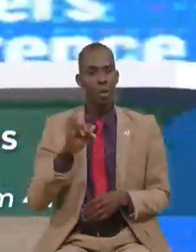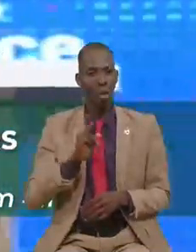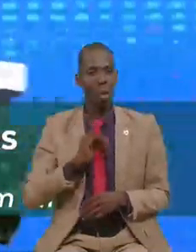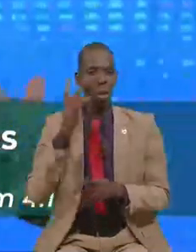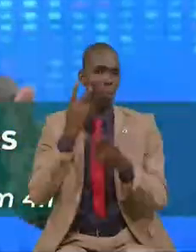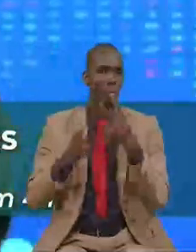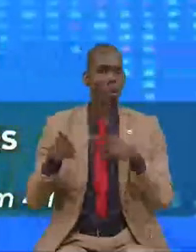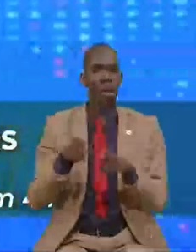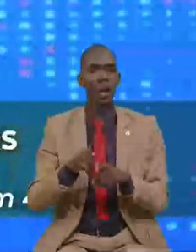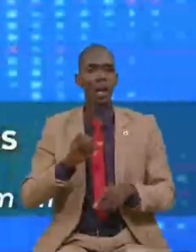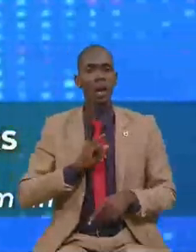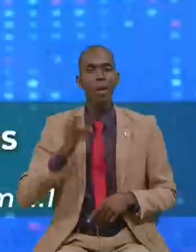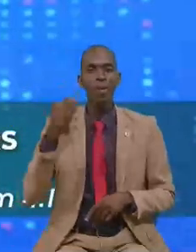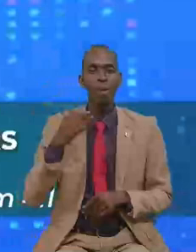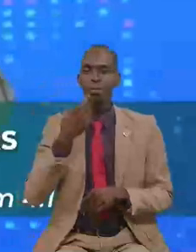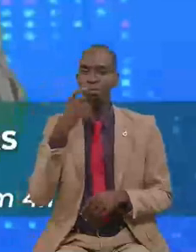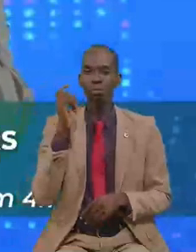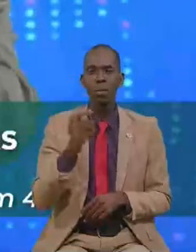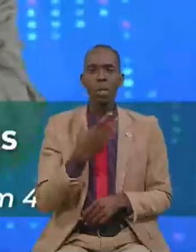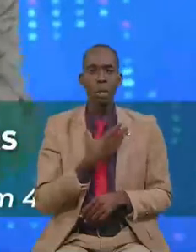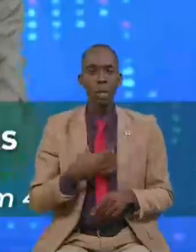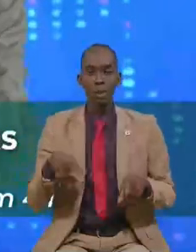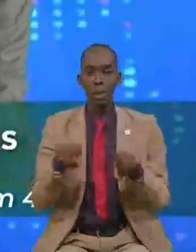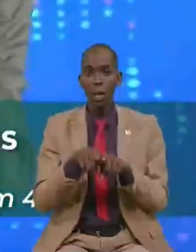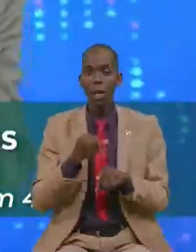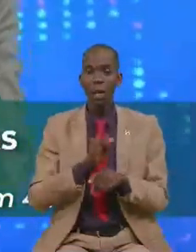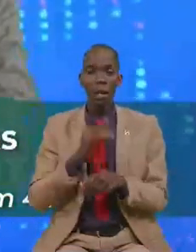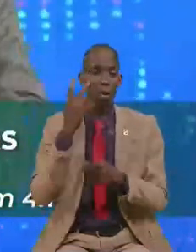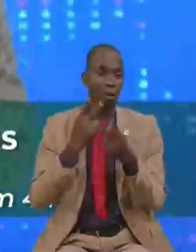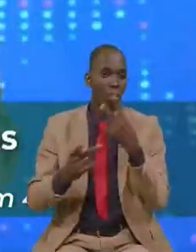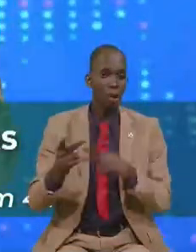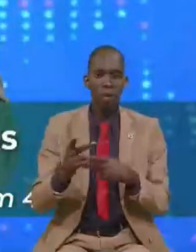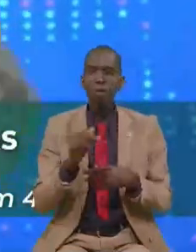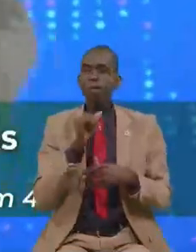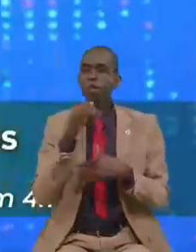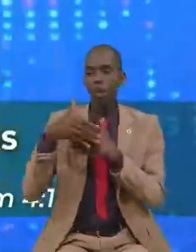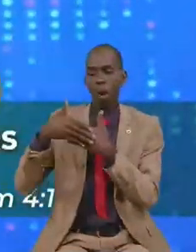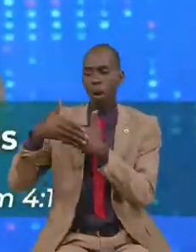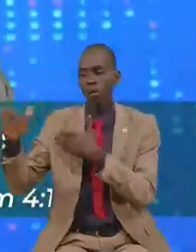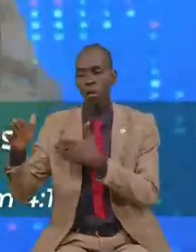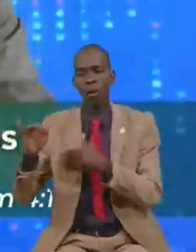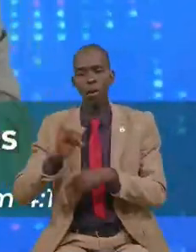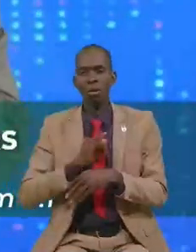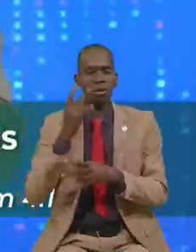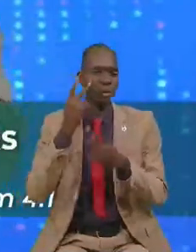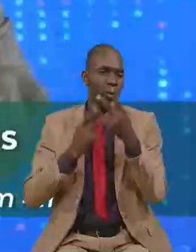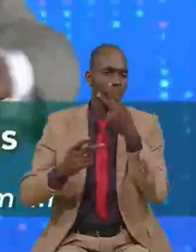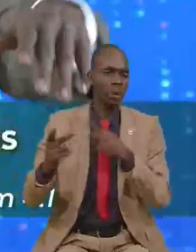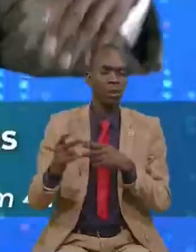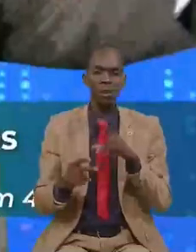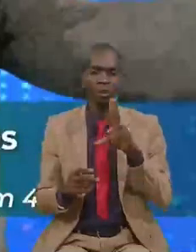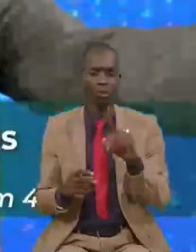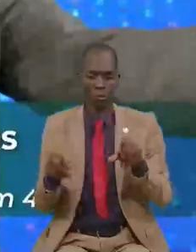reçu. Et comme je prophétisais, pas après avoir prophétisé, et comme je